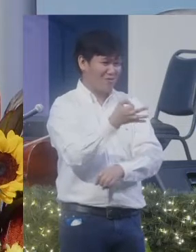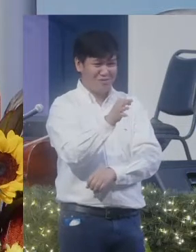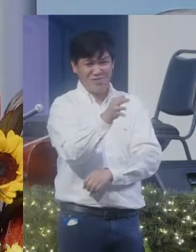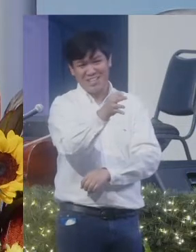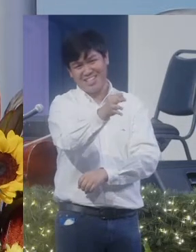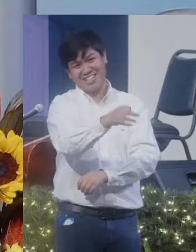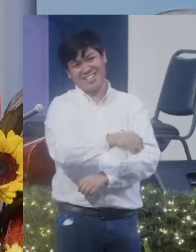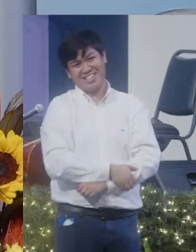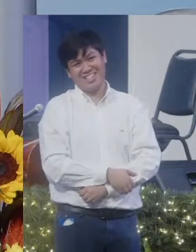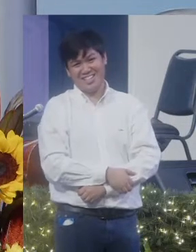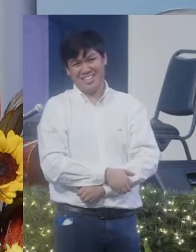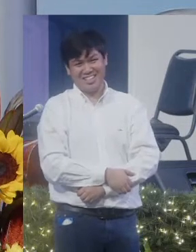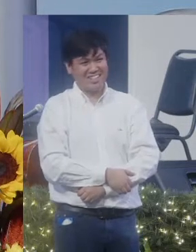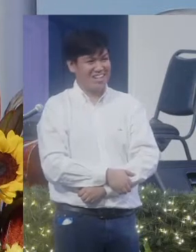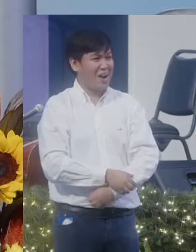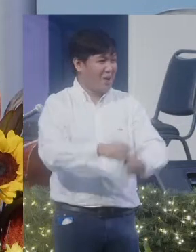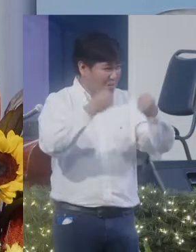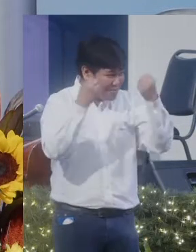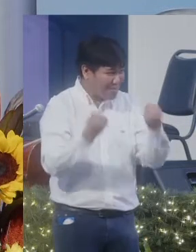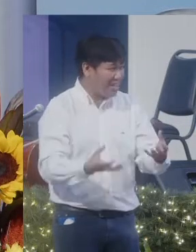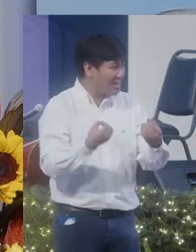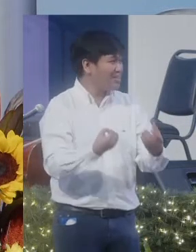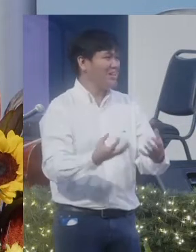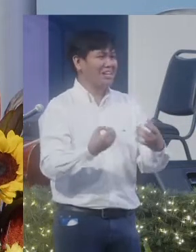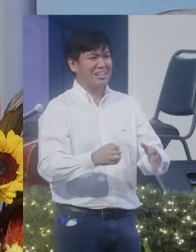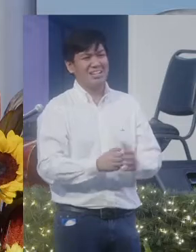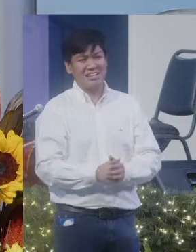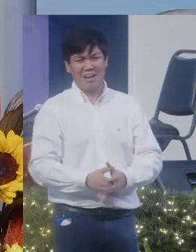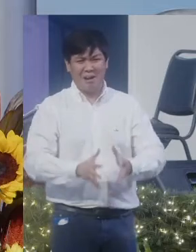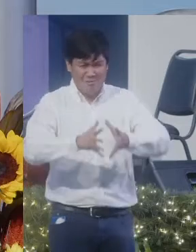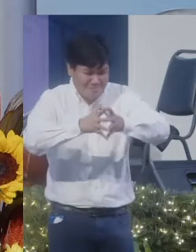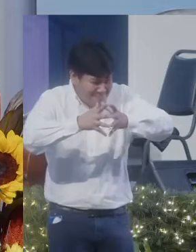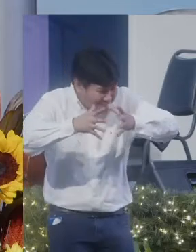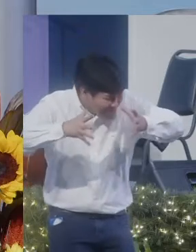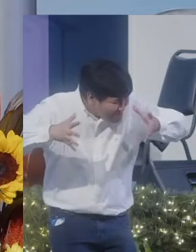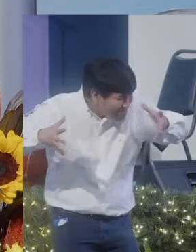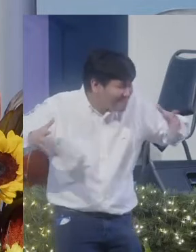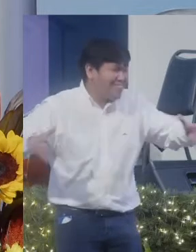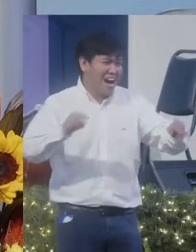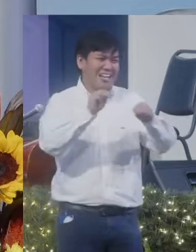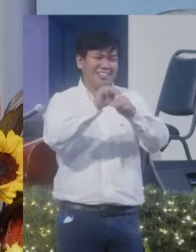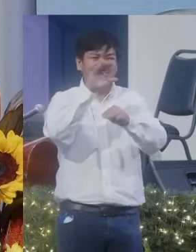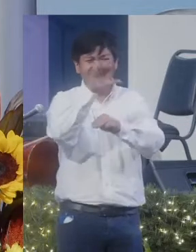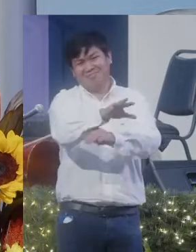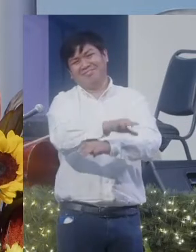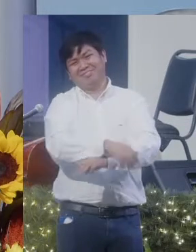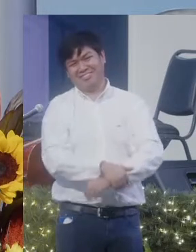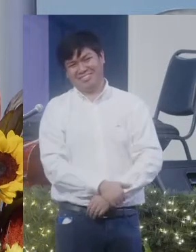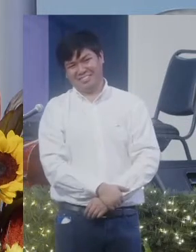Ganun po kadami yung isda. Ibig sabihin, pambihirang catch.